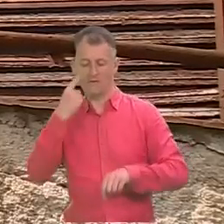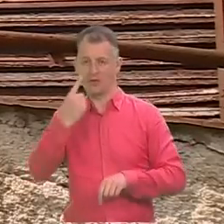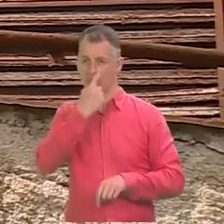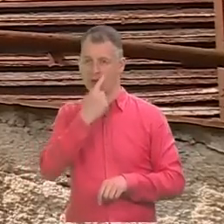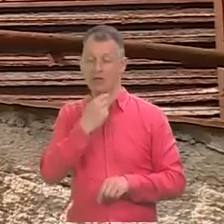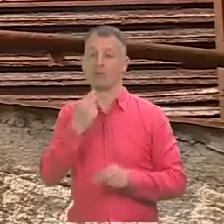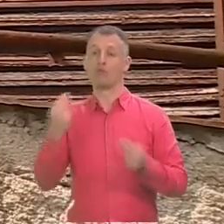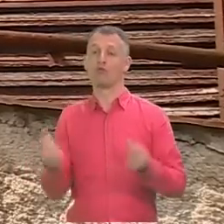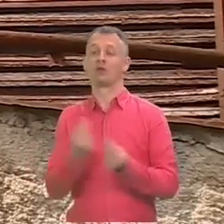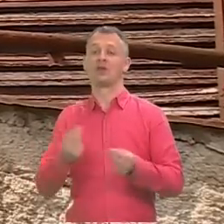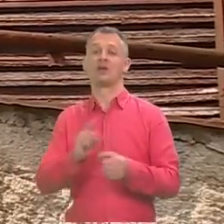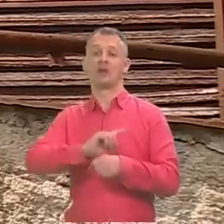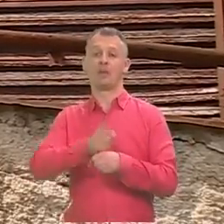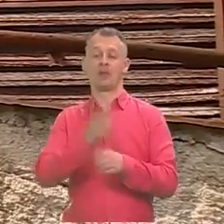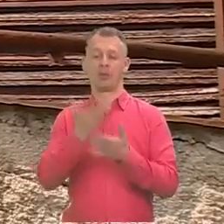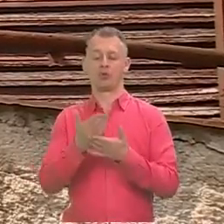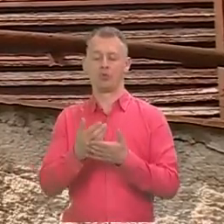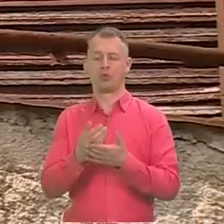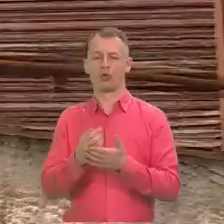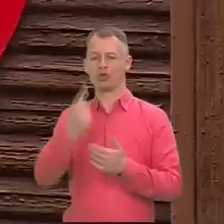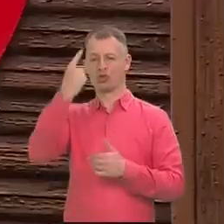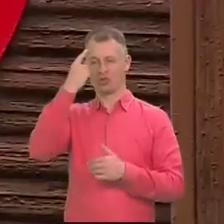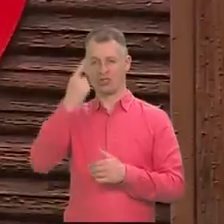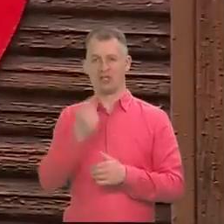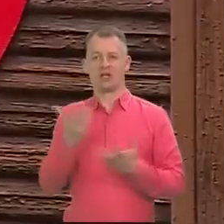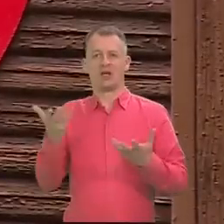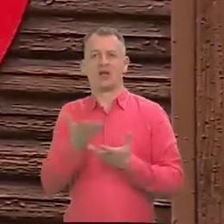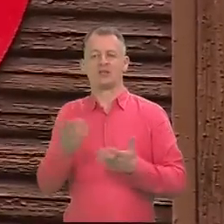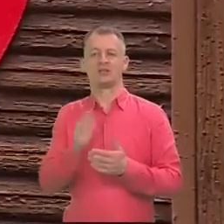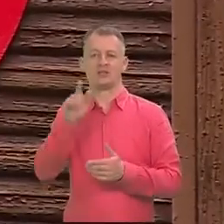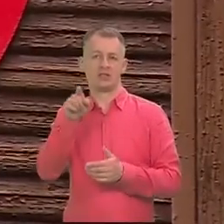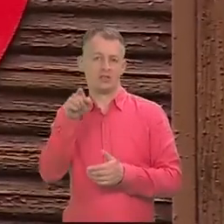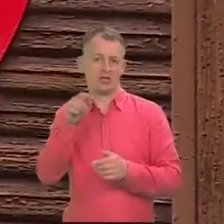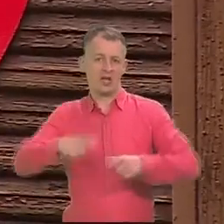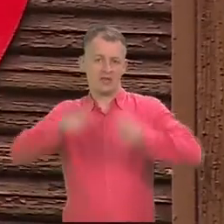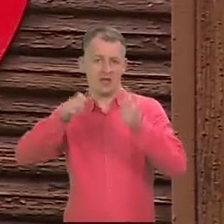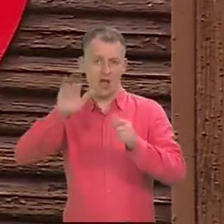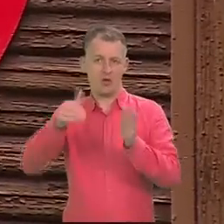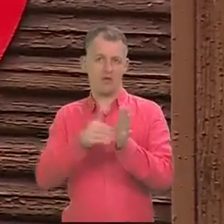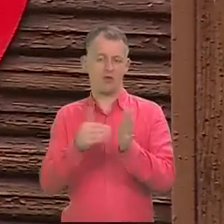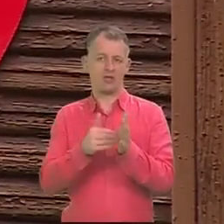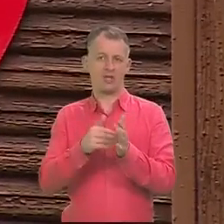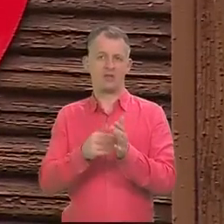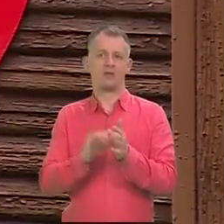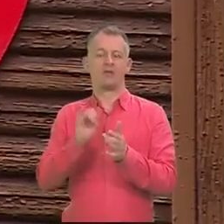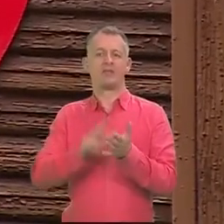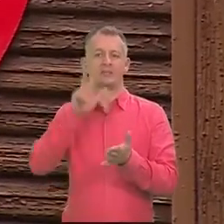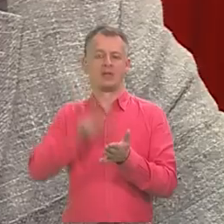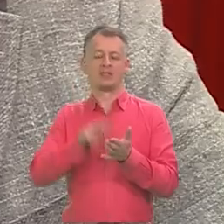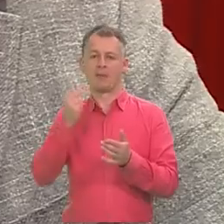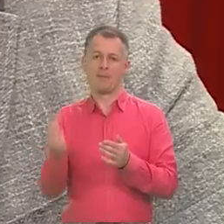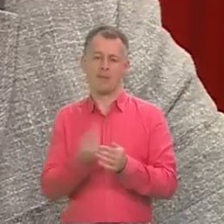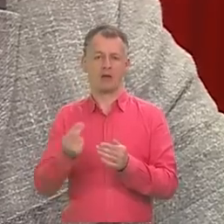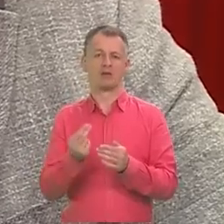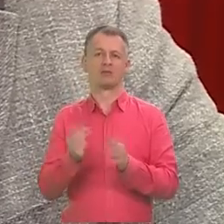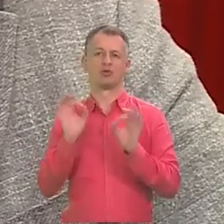rapidă pentru a putea să le filtrăm pe cele care au nevoie de expertiză mai amănunțită. Unele